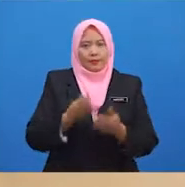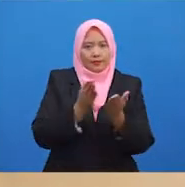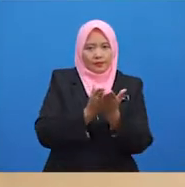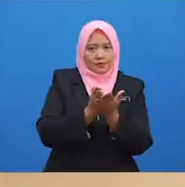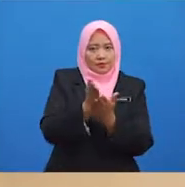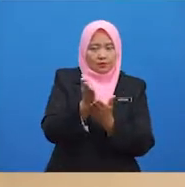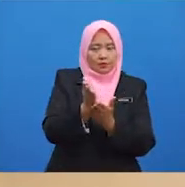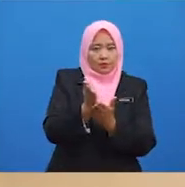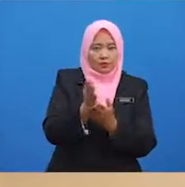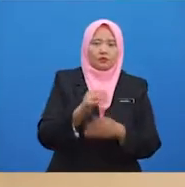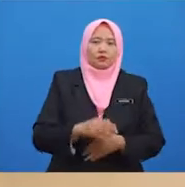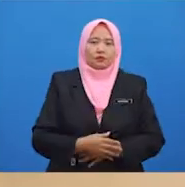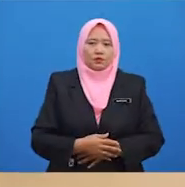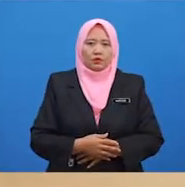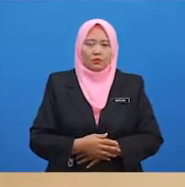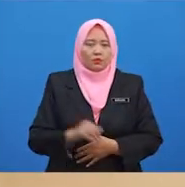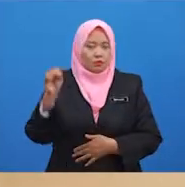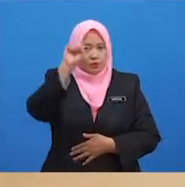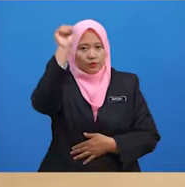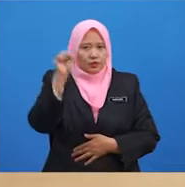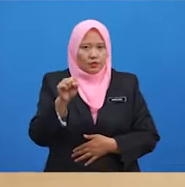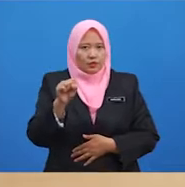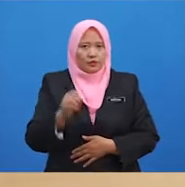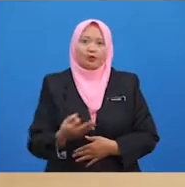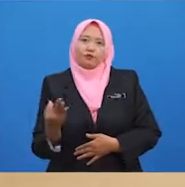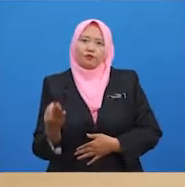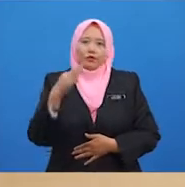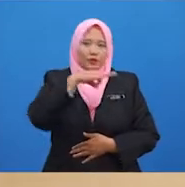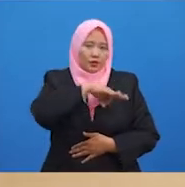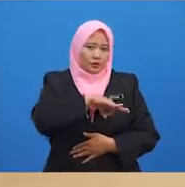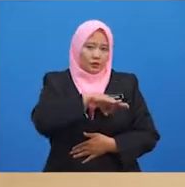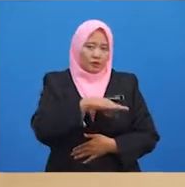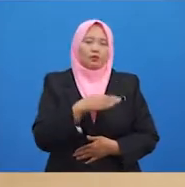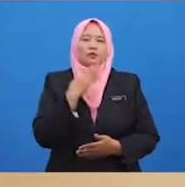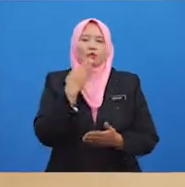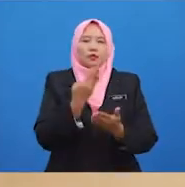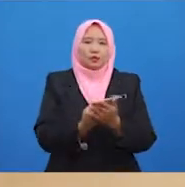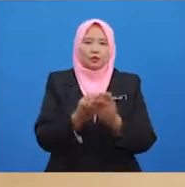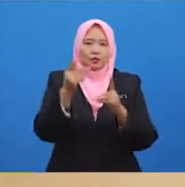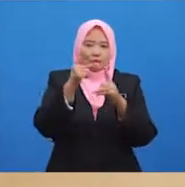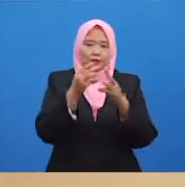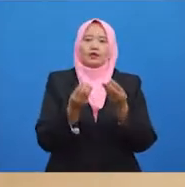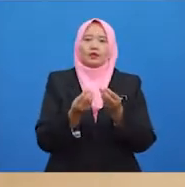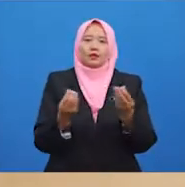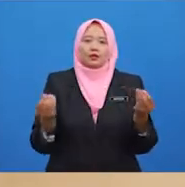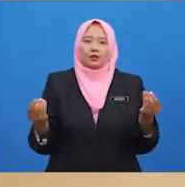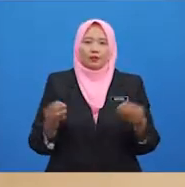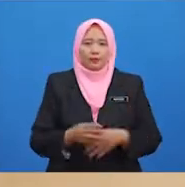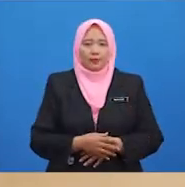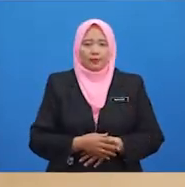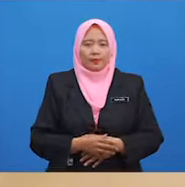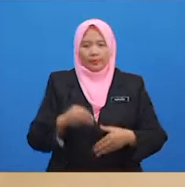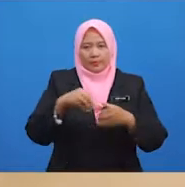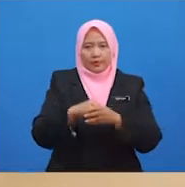Seterusnya, terdapat juga persoalan faedah berbakti kepada tanah. Persoalan ini dapat dilihat